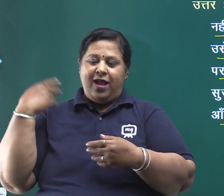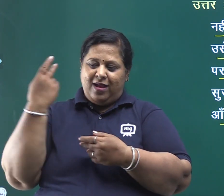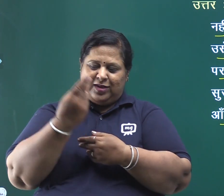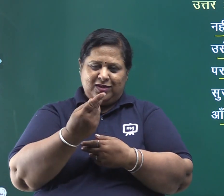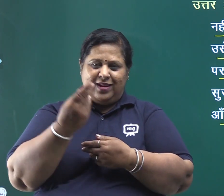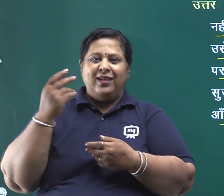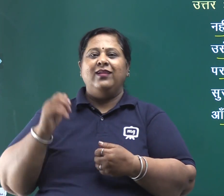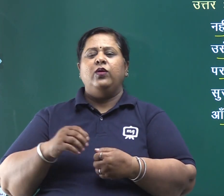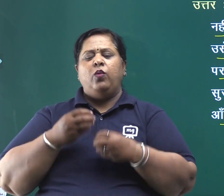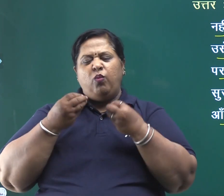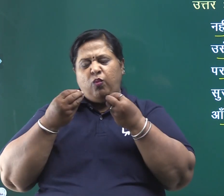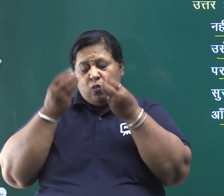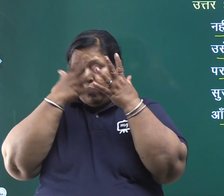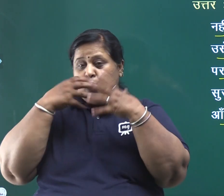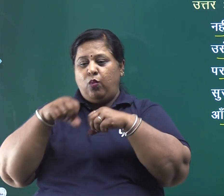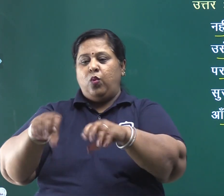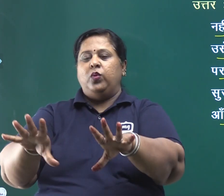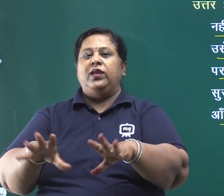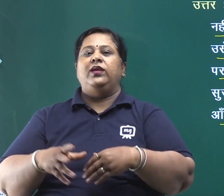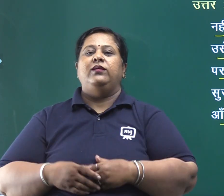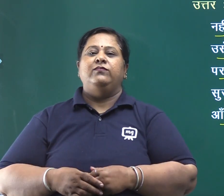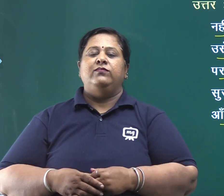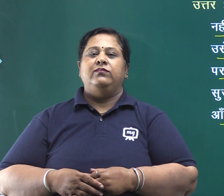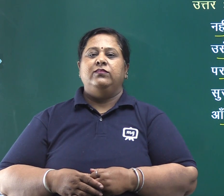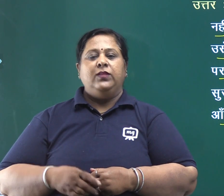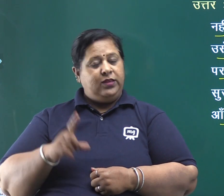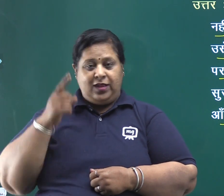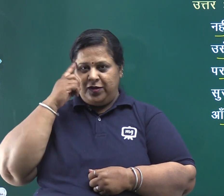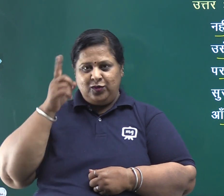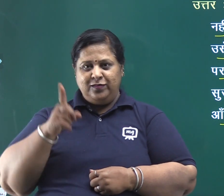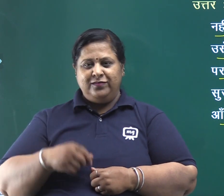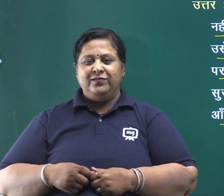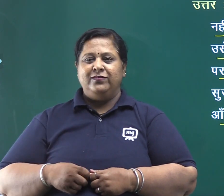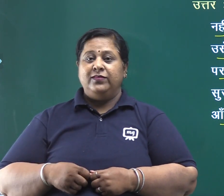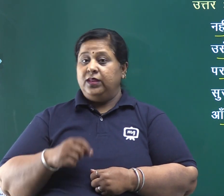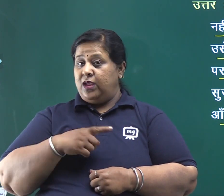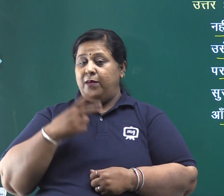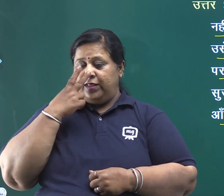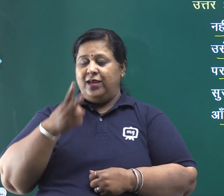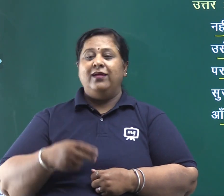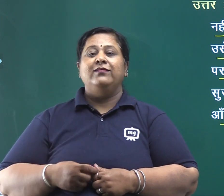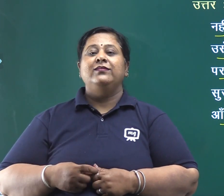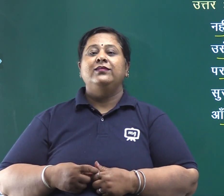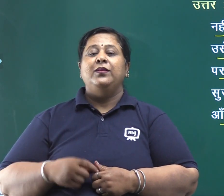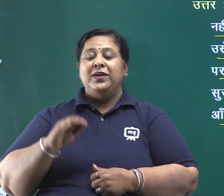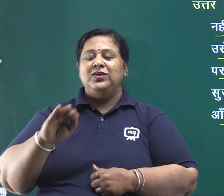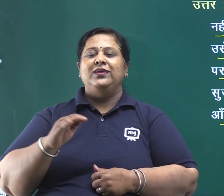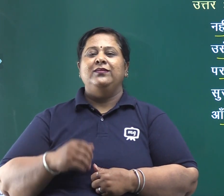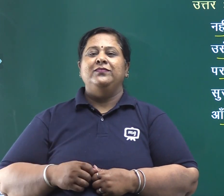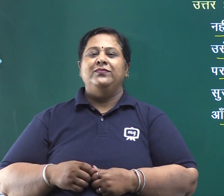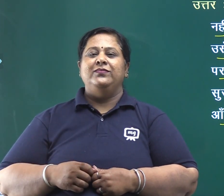आंचल खो देगी। ठीक है बच्चों, यहाँ हमने देखा कि